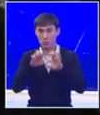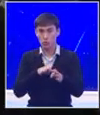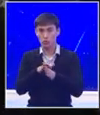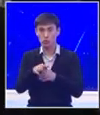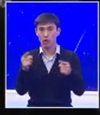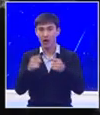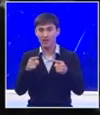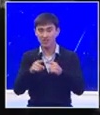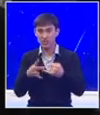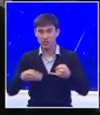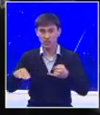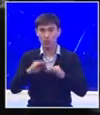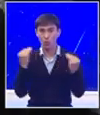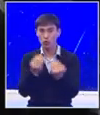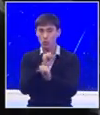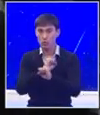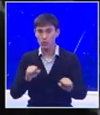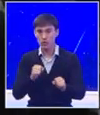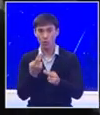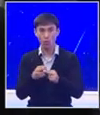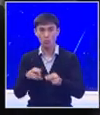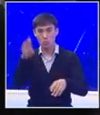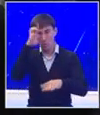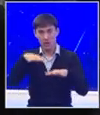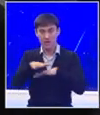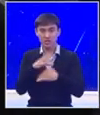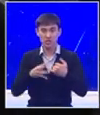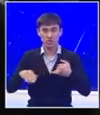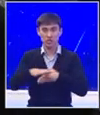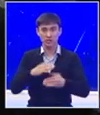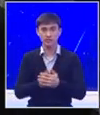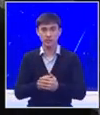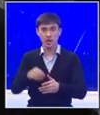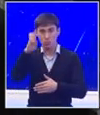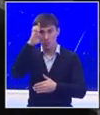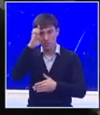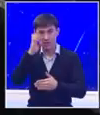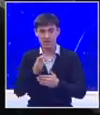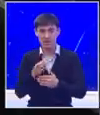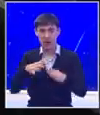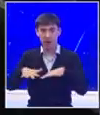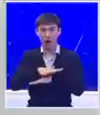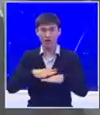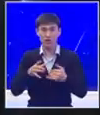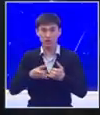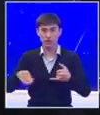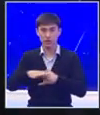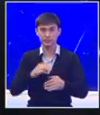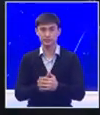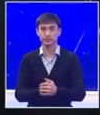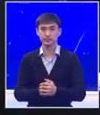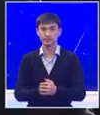арендаға алған жерін қоршай алмайды. Ол мемлекеттің жері, мемлекеттің және халықтың жері.